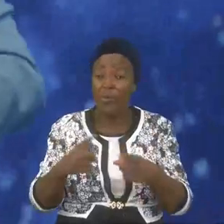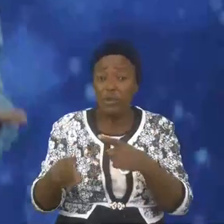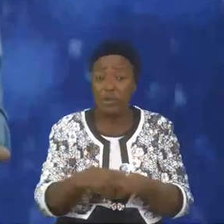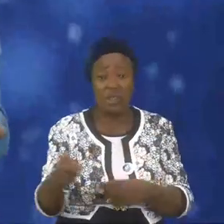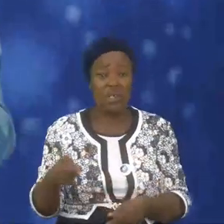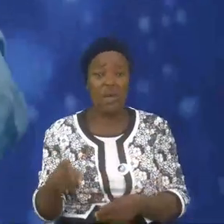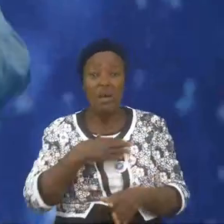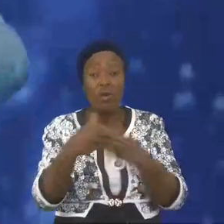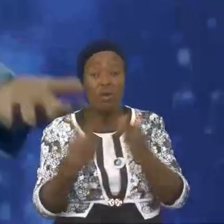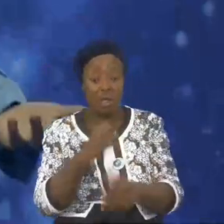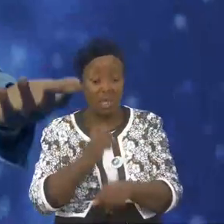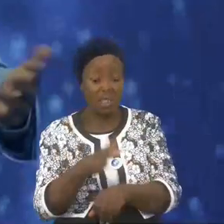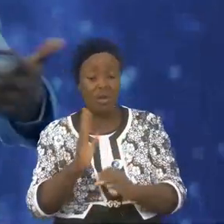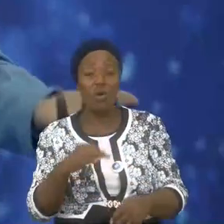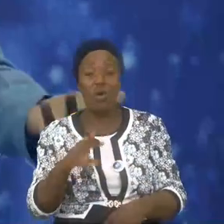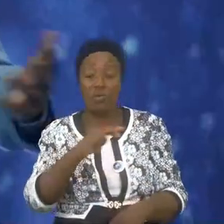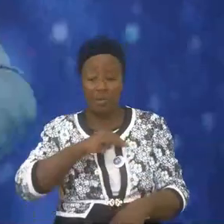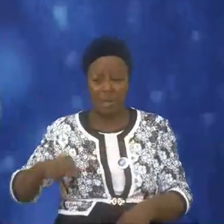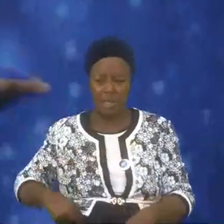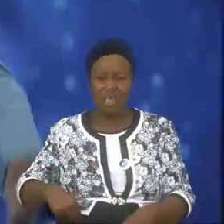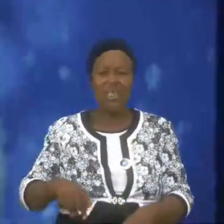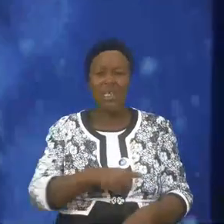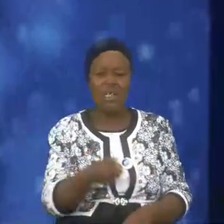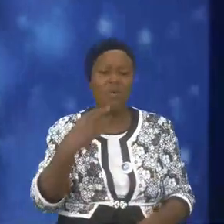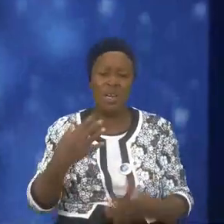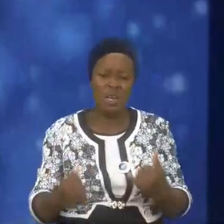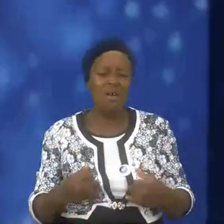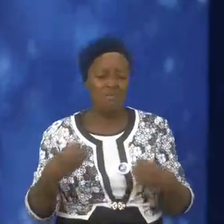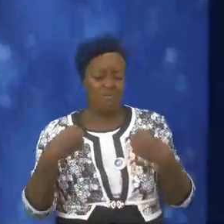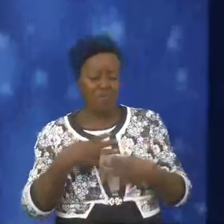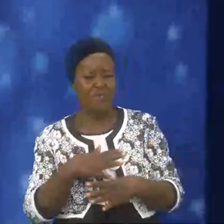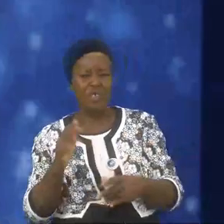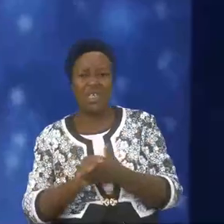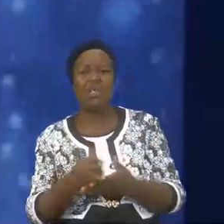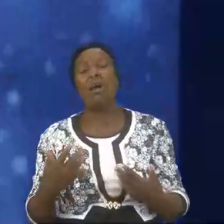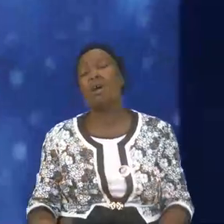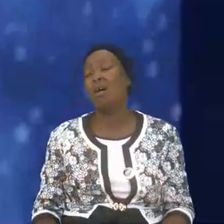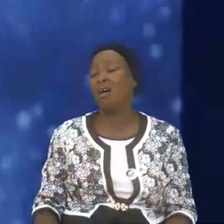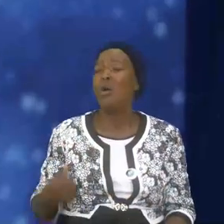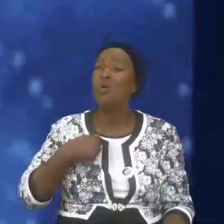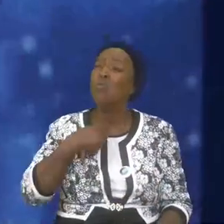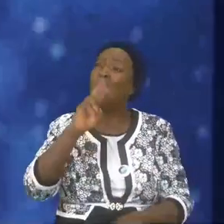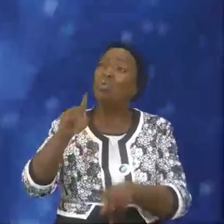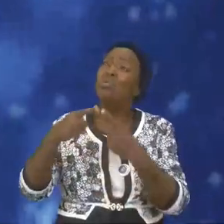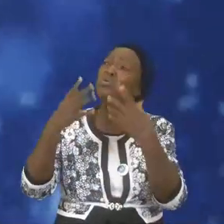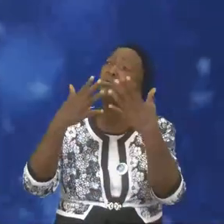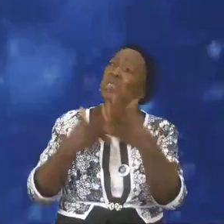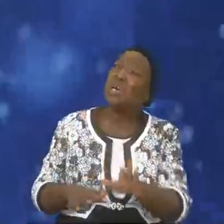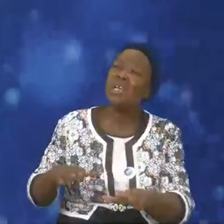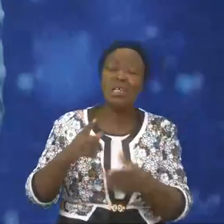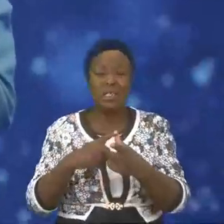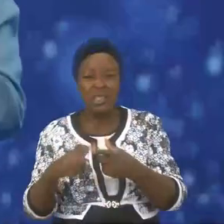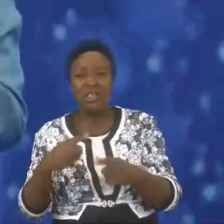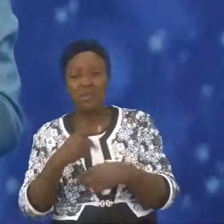les conseillers de Nebuchadnezzar, ils étaient maintenant craintifs. Ils allaient mourir. Les familles étaient craintives. Elles